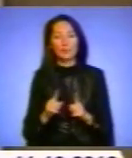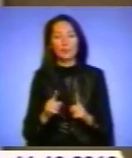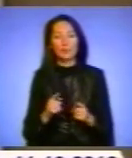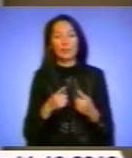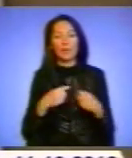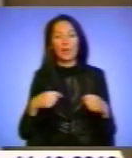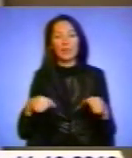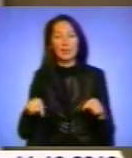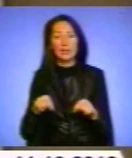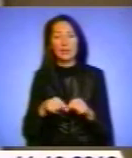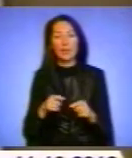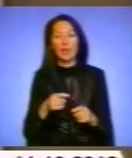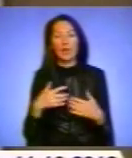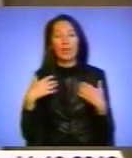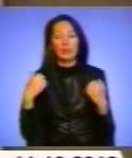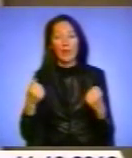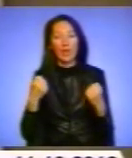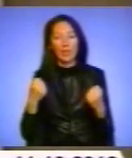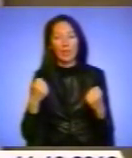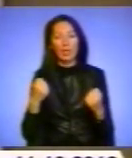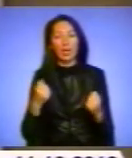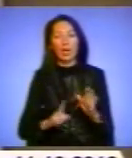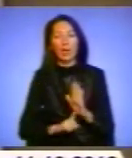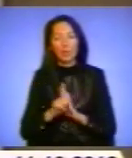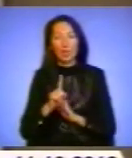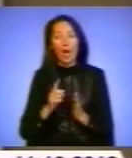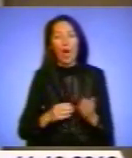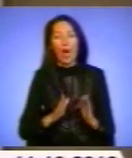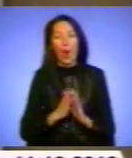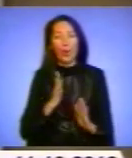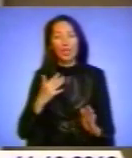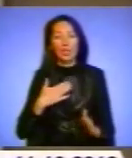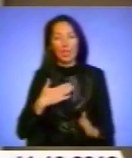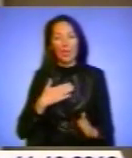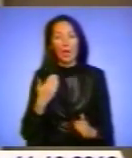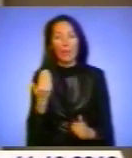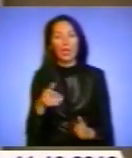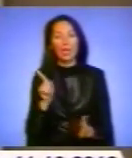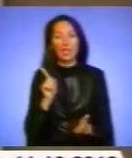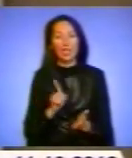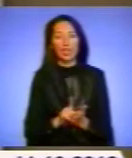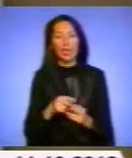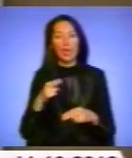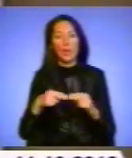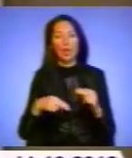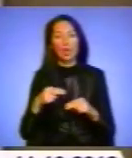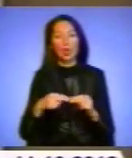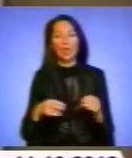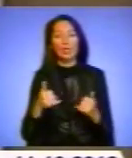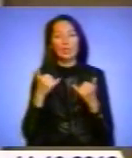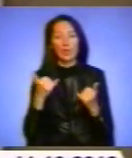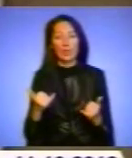системы здравоохранения. Пришла очередь и наша. Мы должны построить